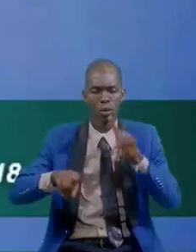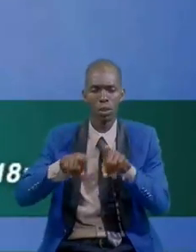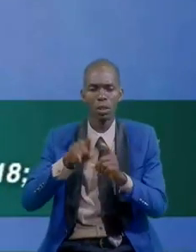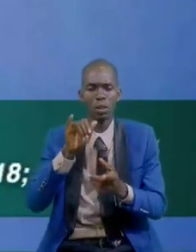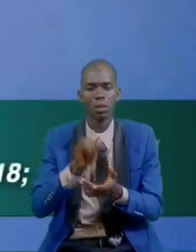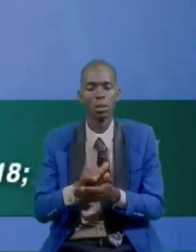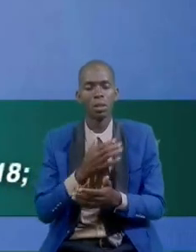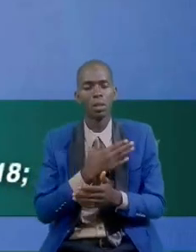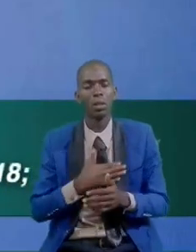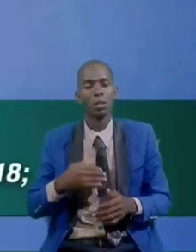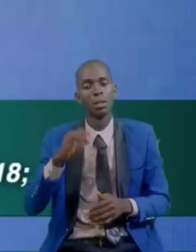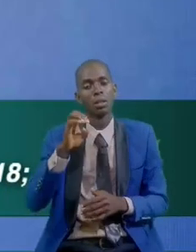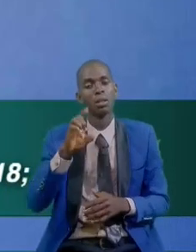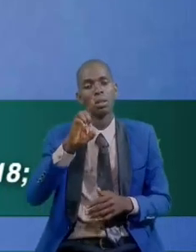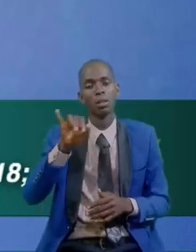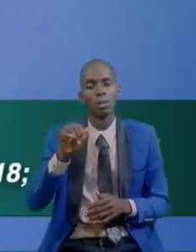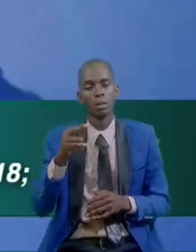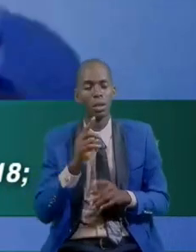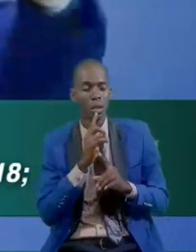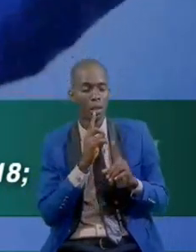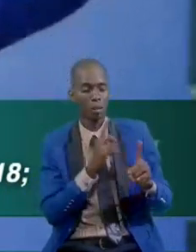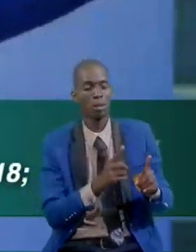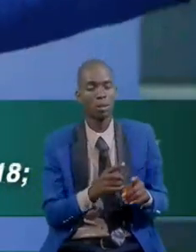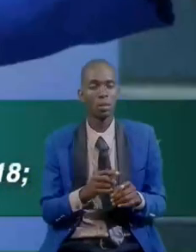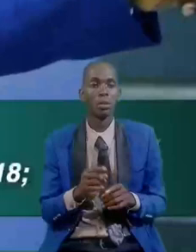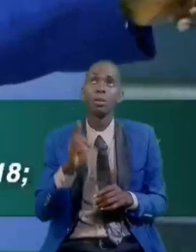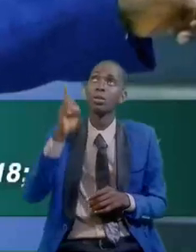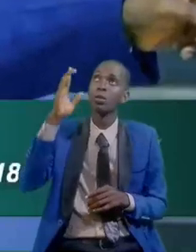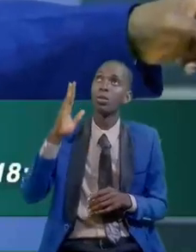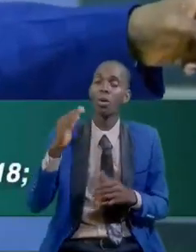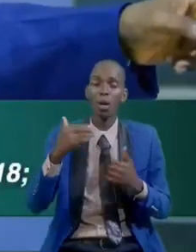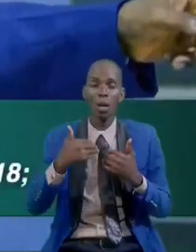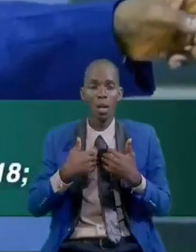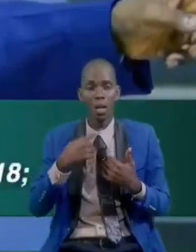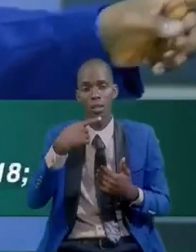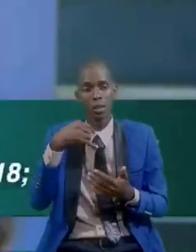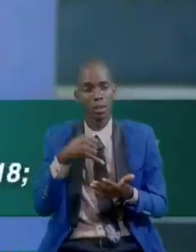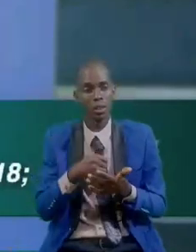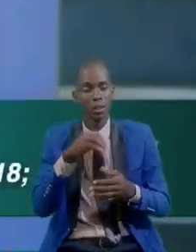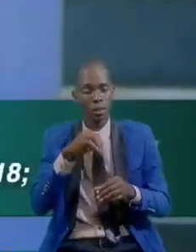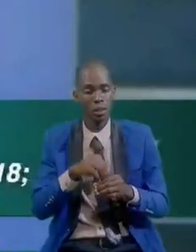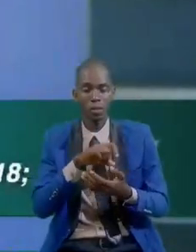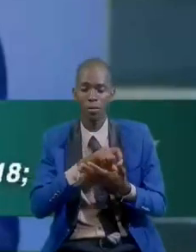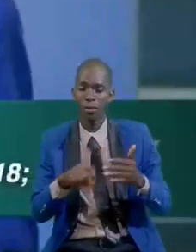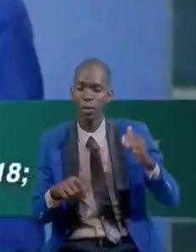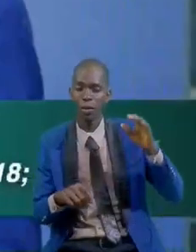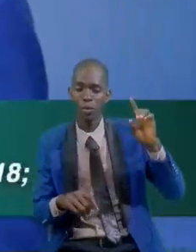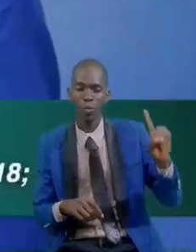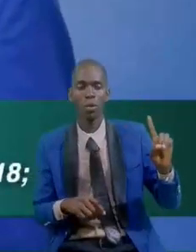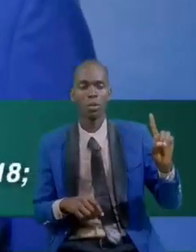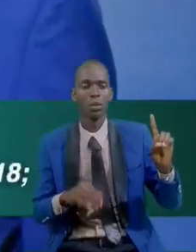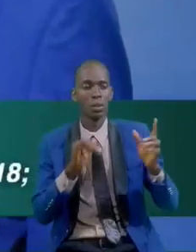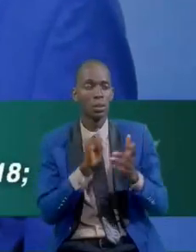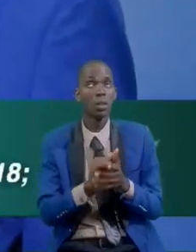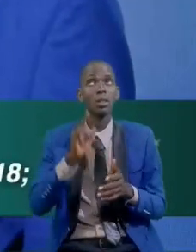Et Élie dit, verset 40, Dieu l'a dit dans le verset 1, qu'il